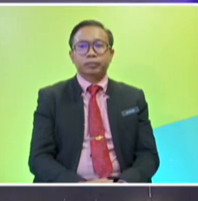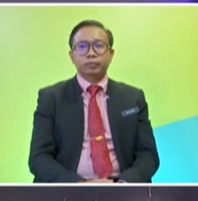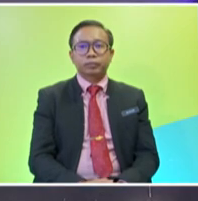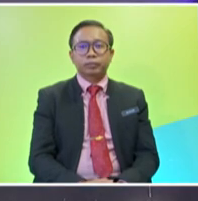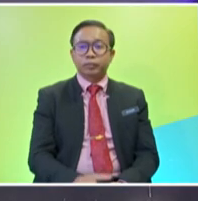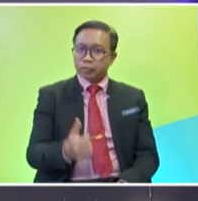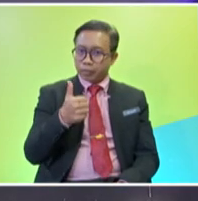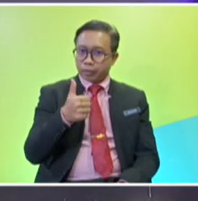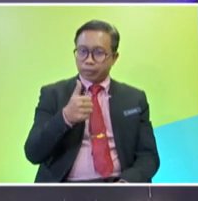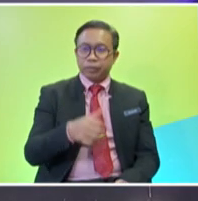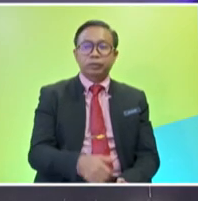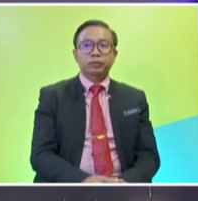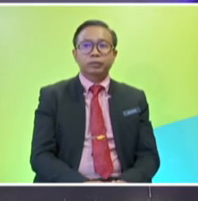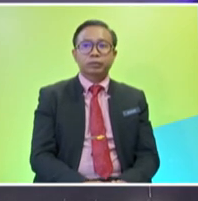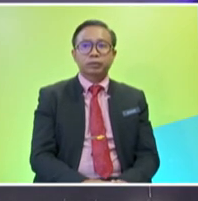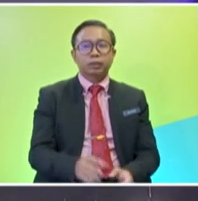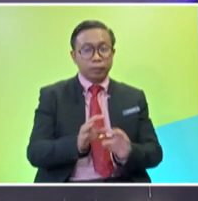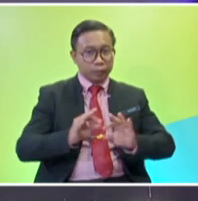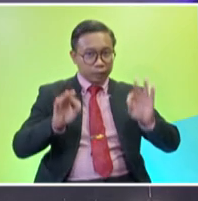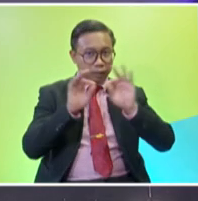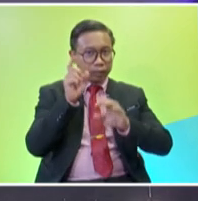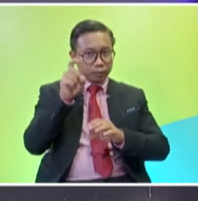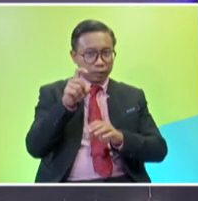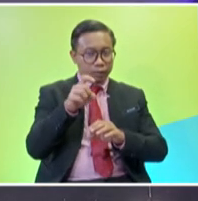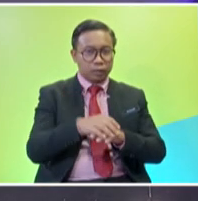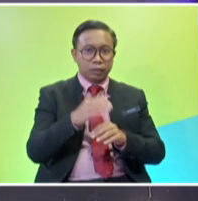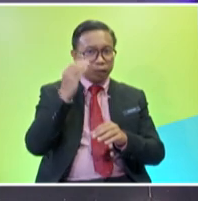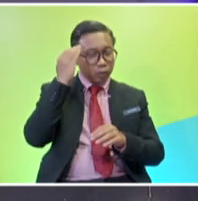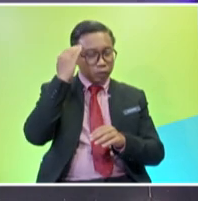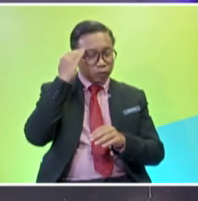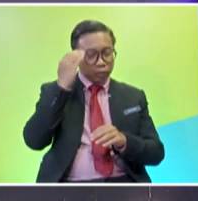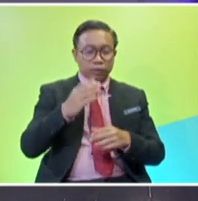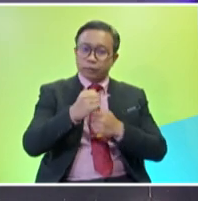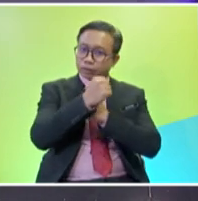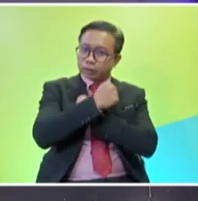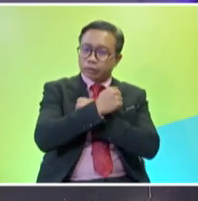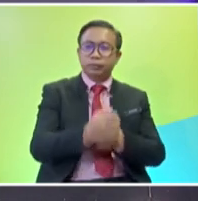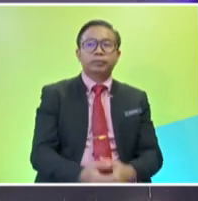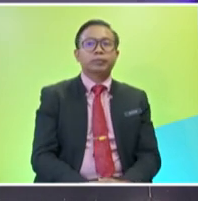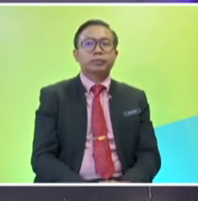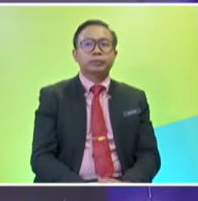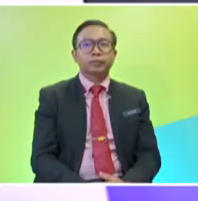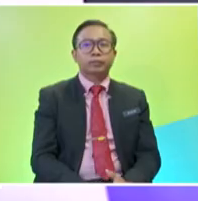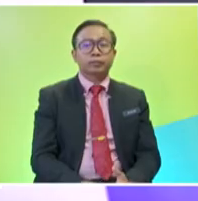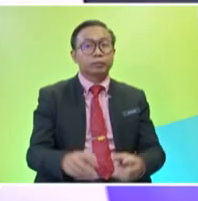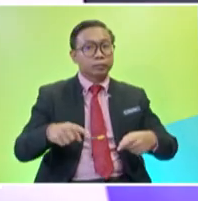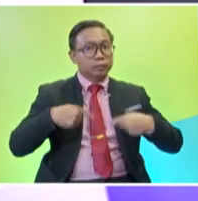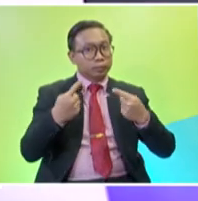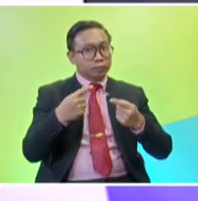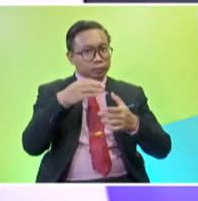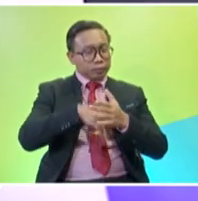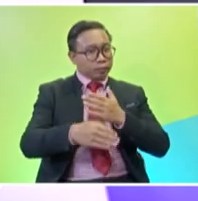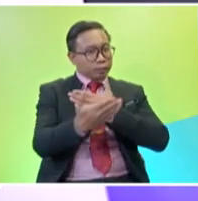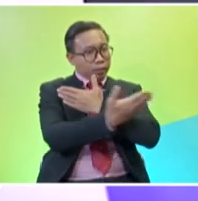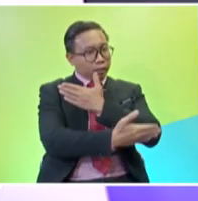hebat Nurin yang penting kita kena hargai hutan-hutan itu Oke Betul tapi Nuri nih diajak kita pergi ke dalam negara kita